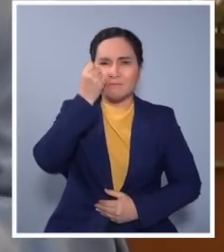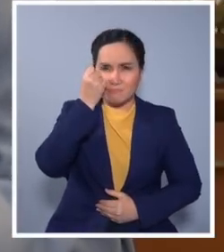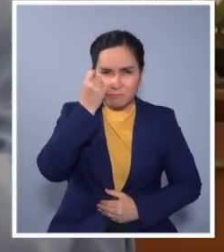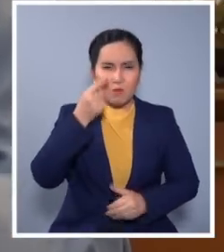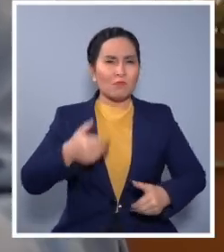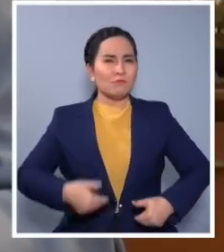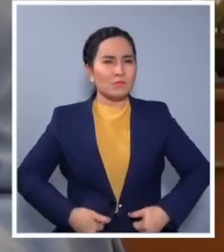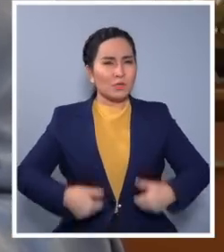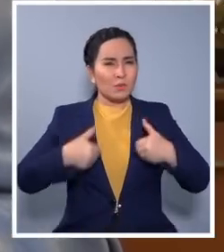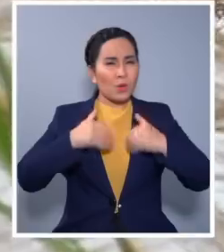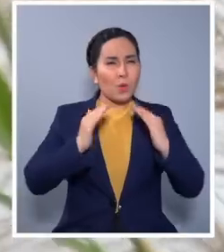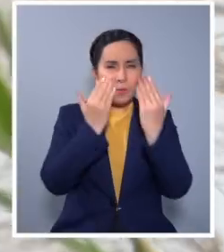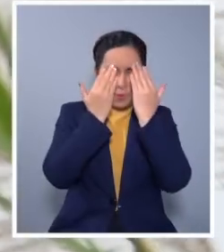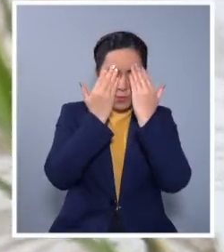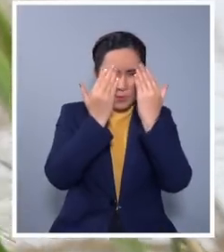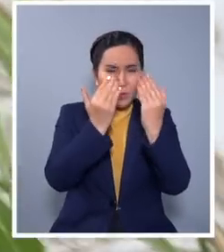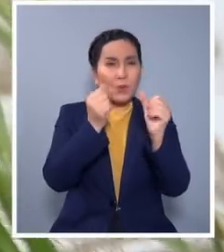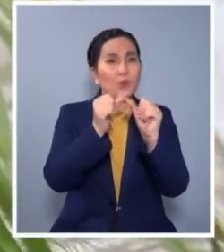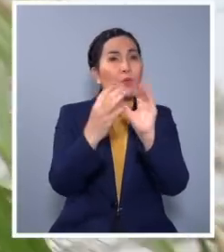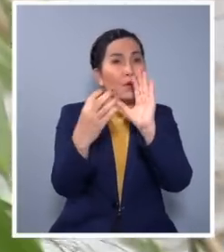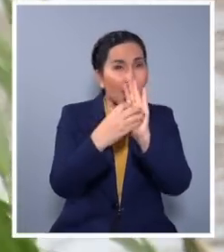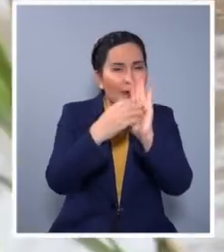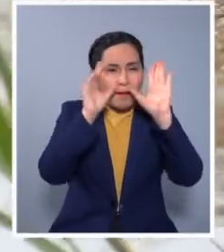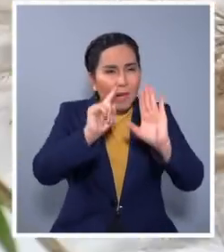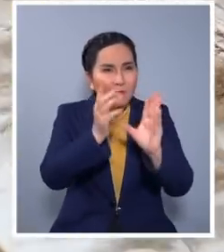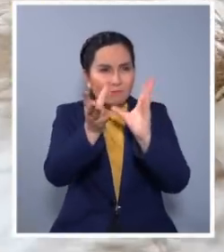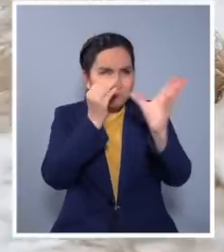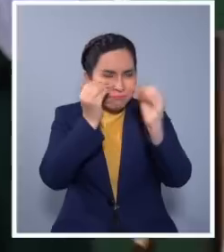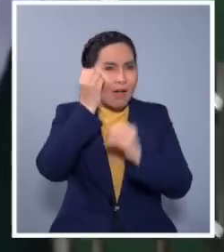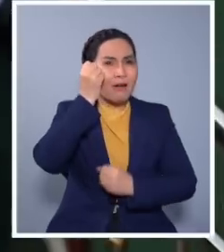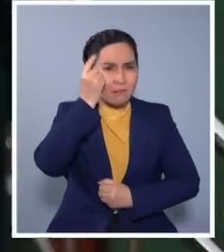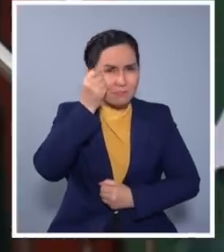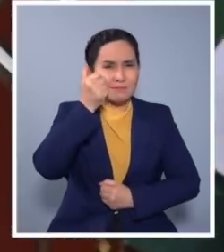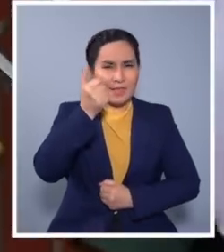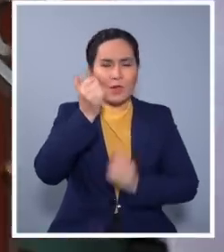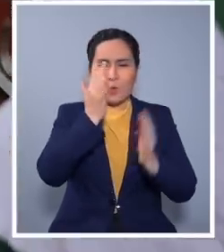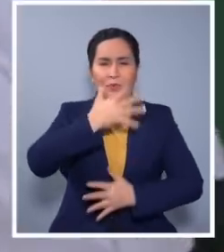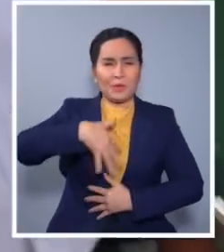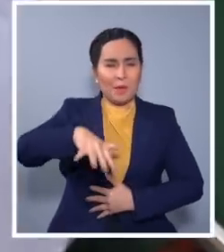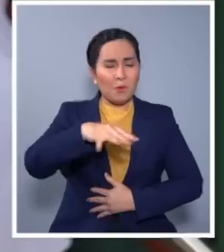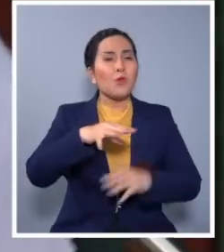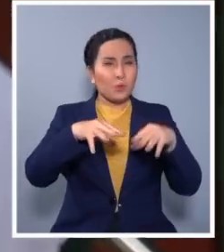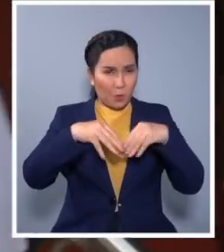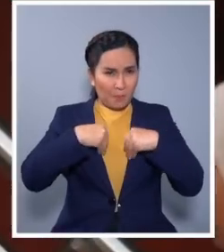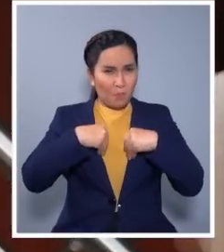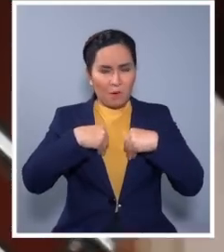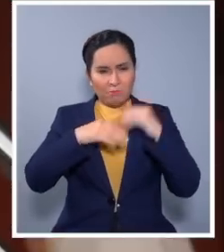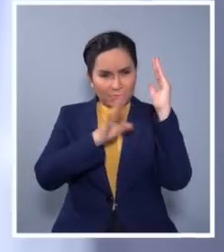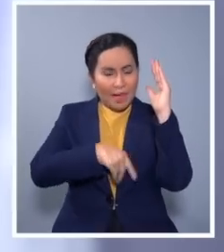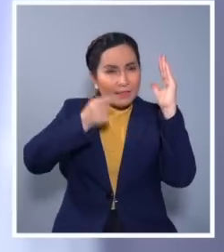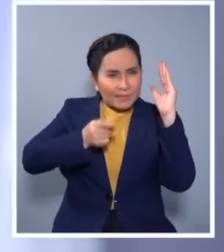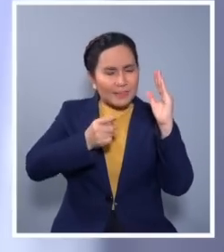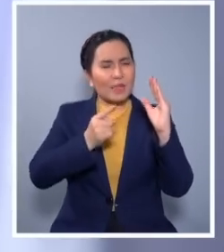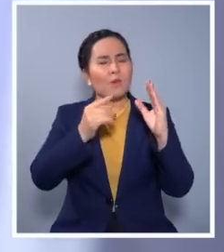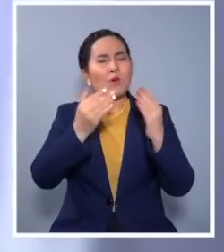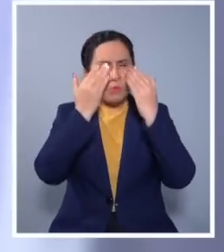ในชีวิตของคนมุสลิมในภาคกลางมากขึ้นซึ่งทุกคนก็ยอมรับว่ามันต้องแตกต่างจากมุ